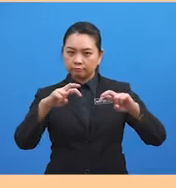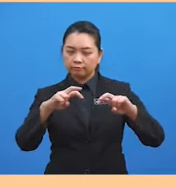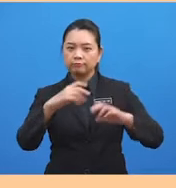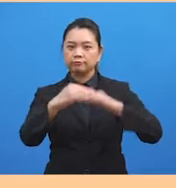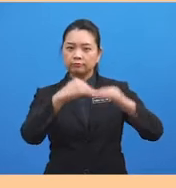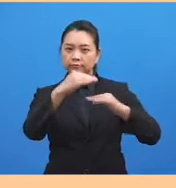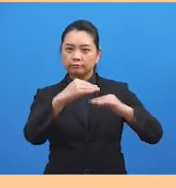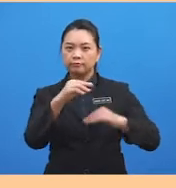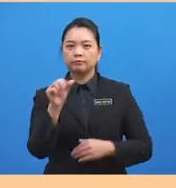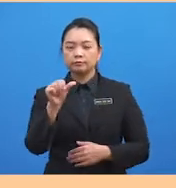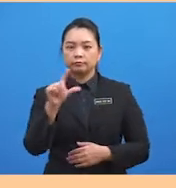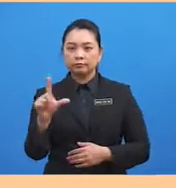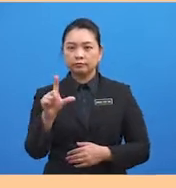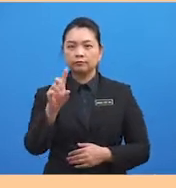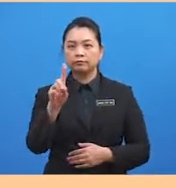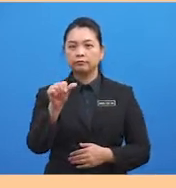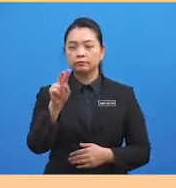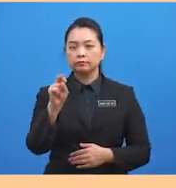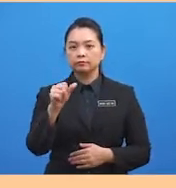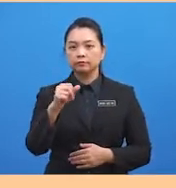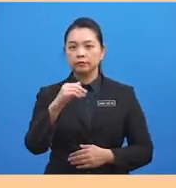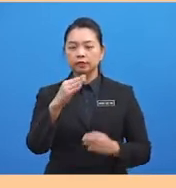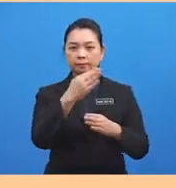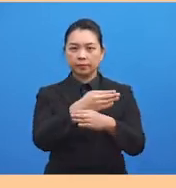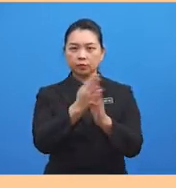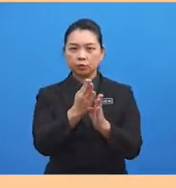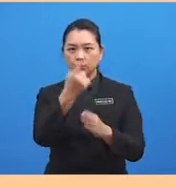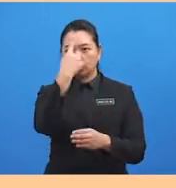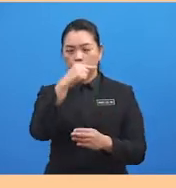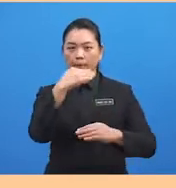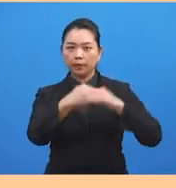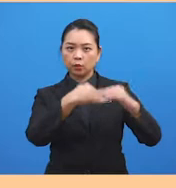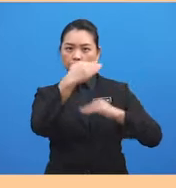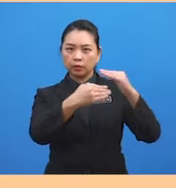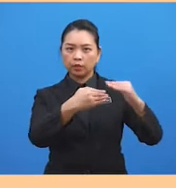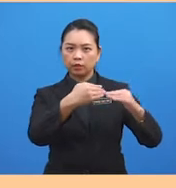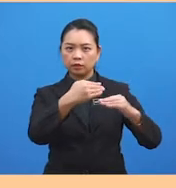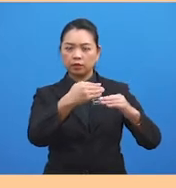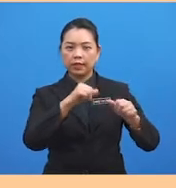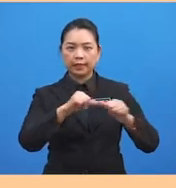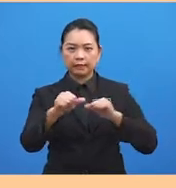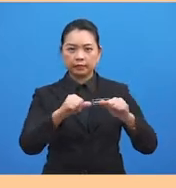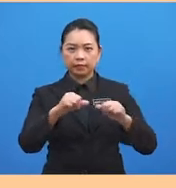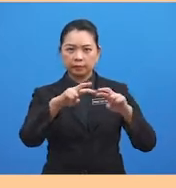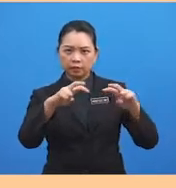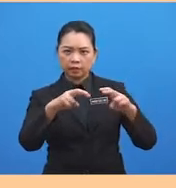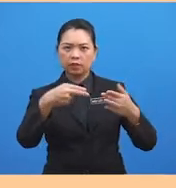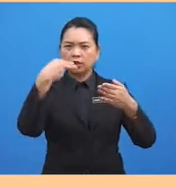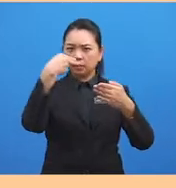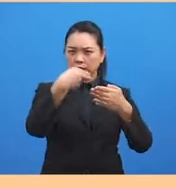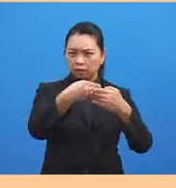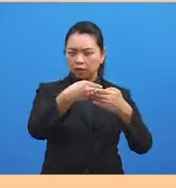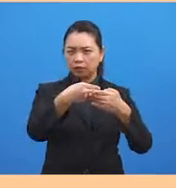yang dibentuk untuk membangunkan idea melalui aktiviti penyelidikan